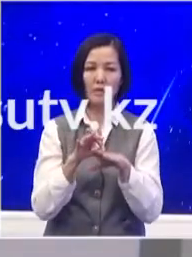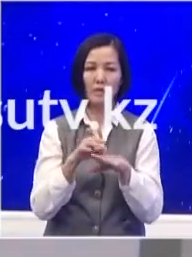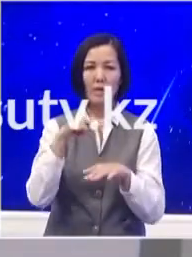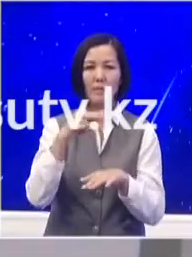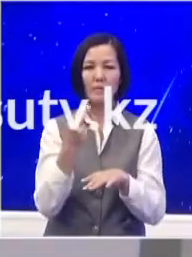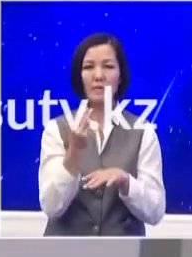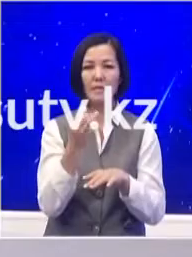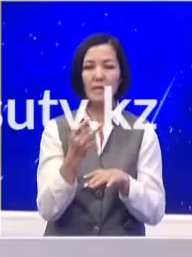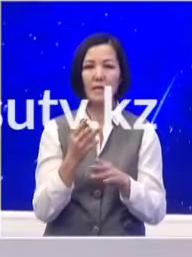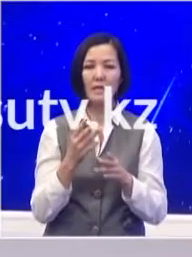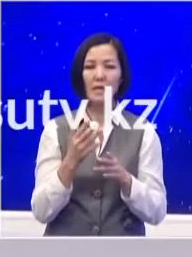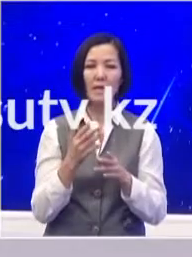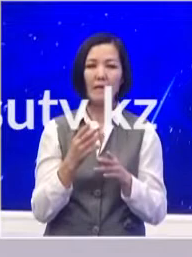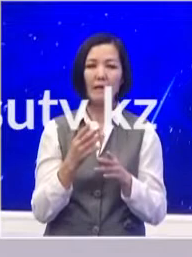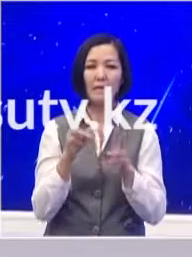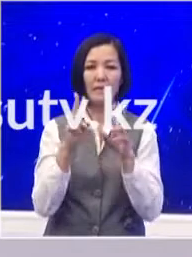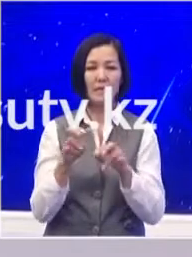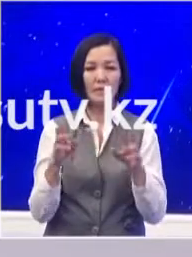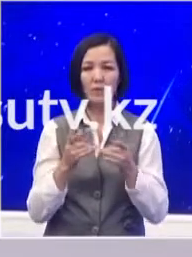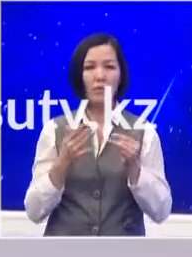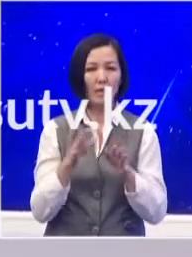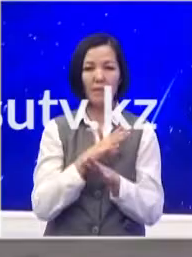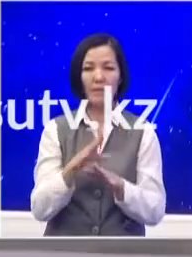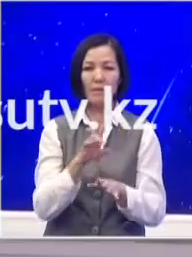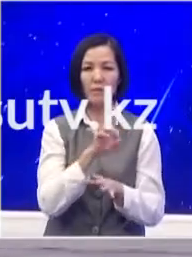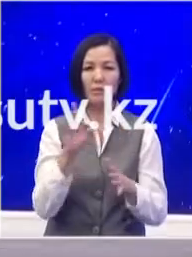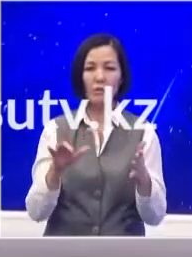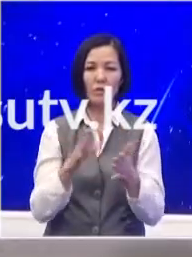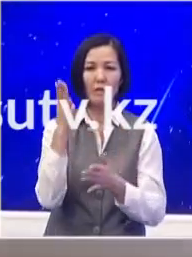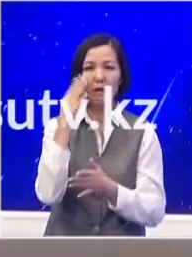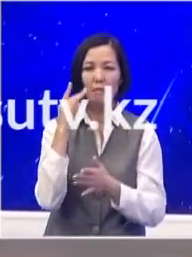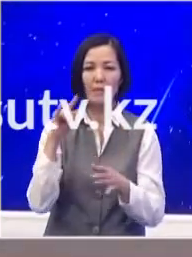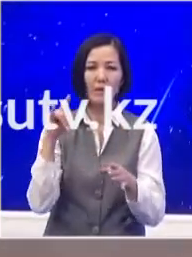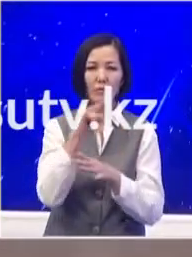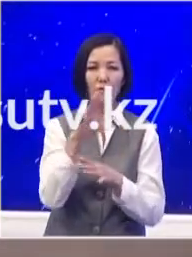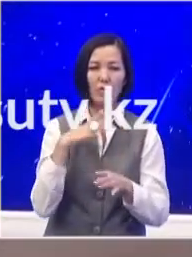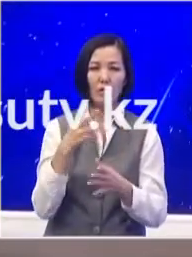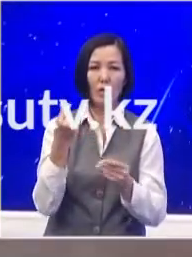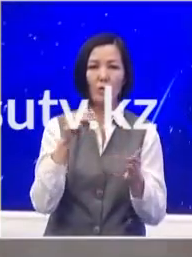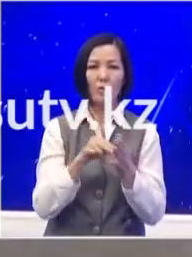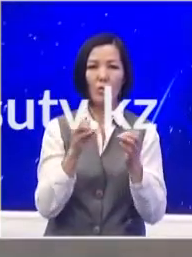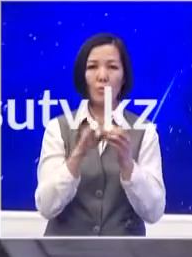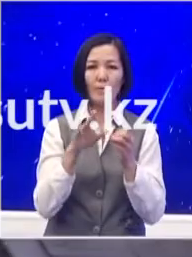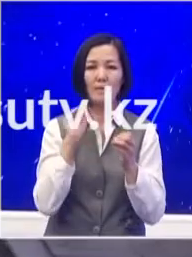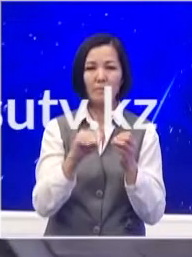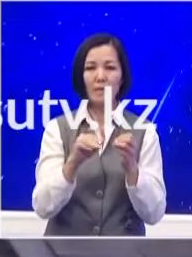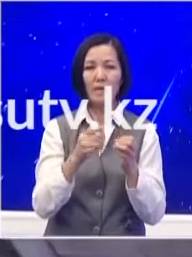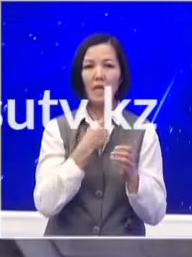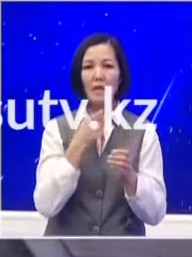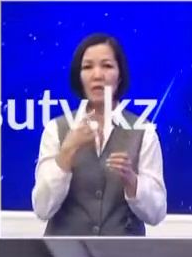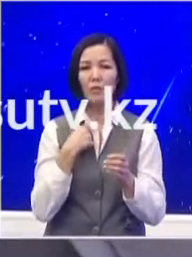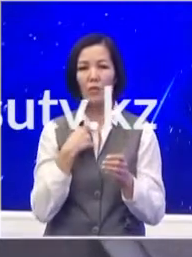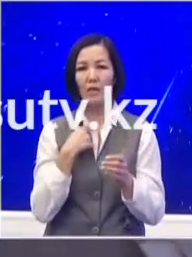ПЦР тест талап етілмейді. Бүгінде мұнда Нұрсұлтан қаласынан бөлек Алматыға да ұшақ қатынауда. Билет құны 15 мың, ал Талдықорған мен